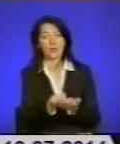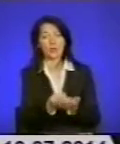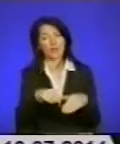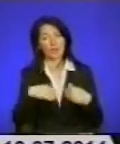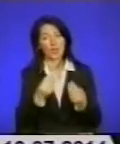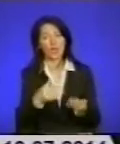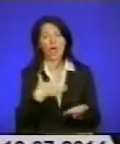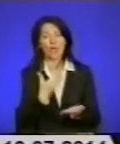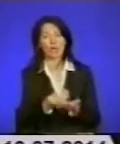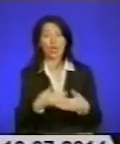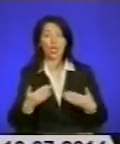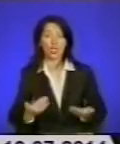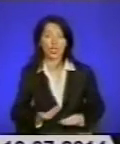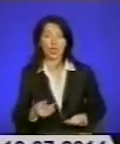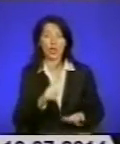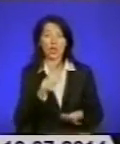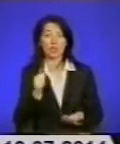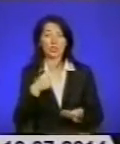друзів.